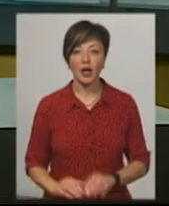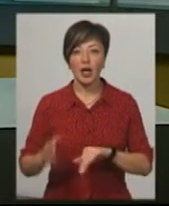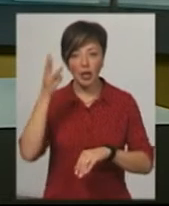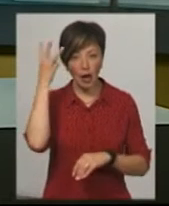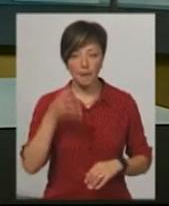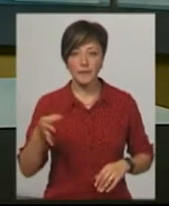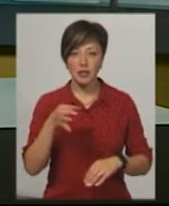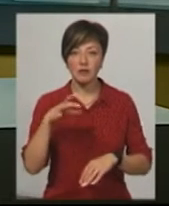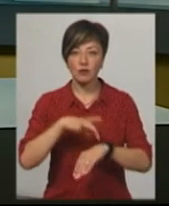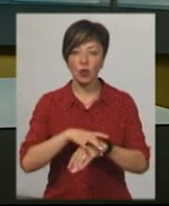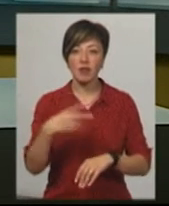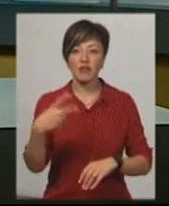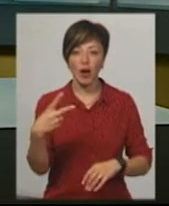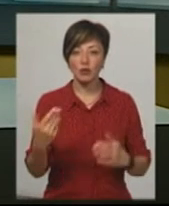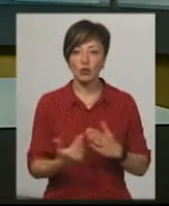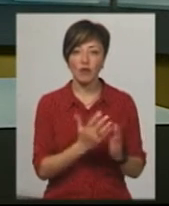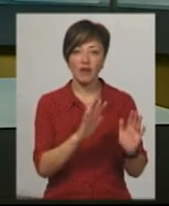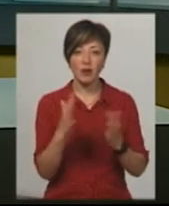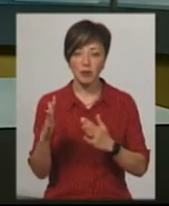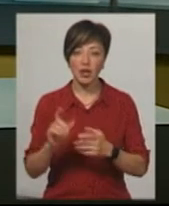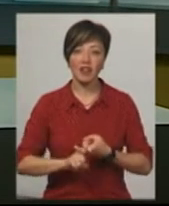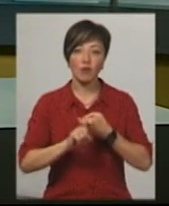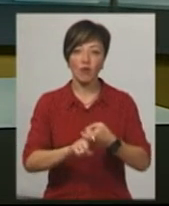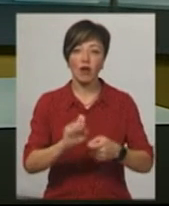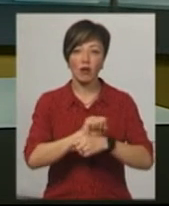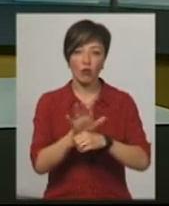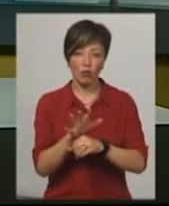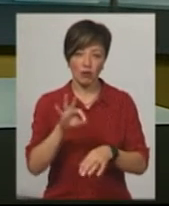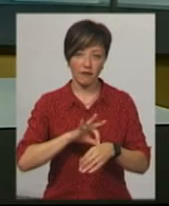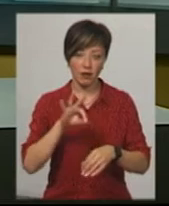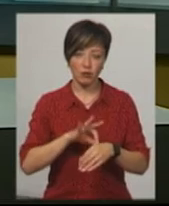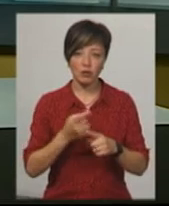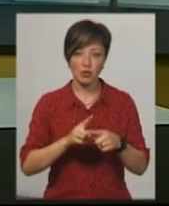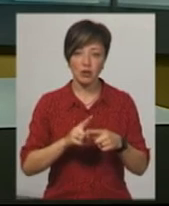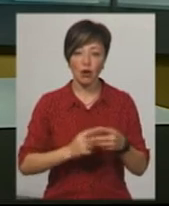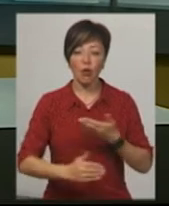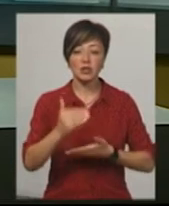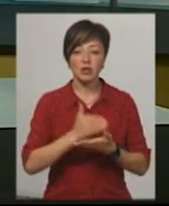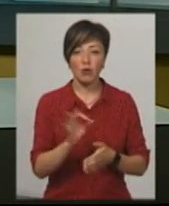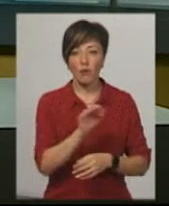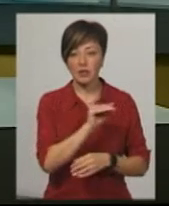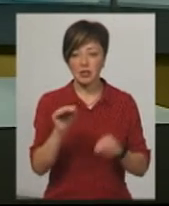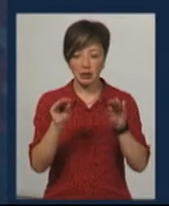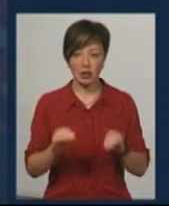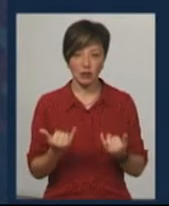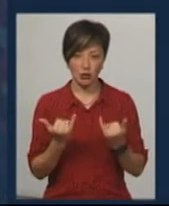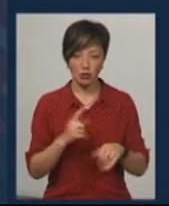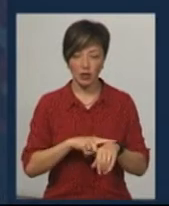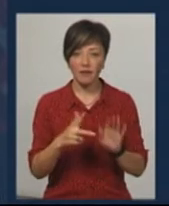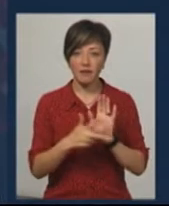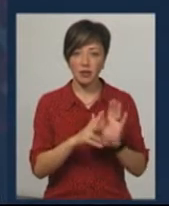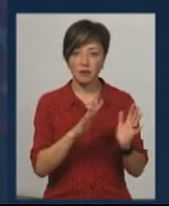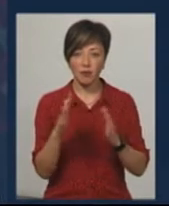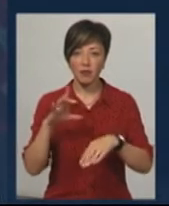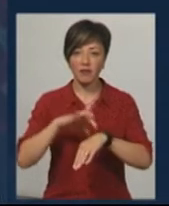На Хмельниччині зафіксовано 20 нових випадків інфікування коронавірусом. Це останні офіційні дані на цю годину. З них 8